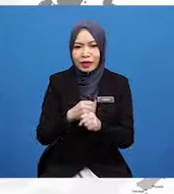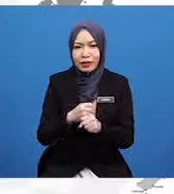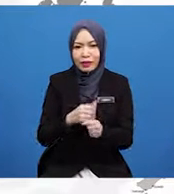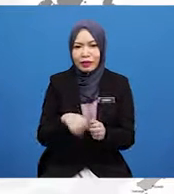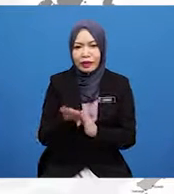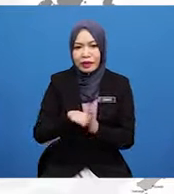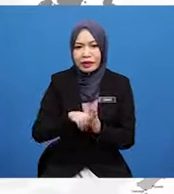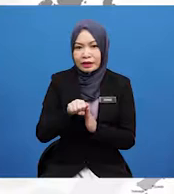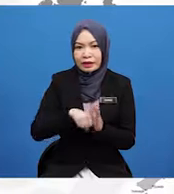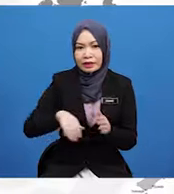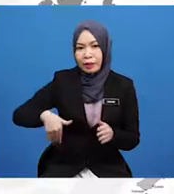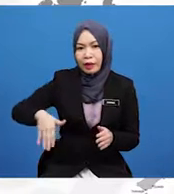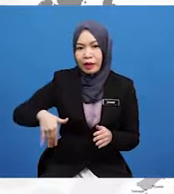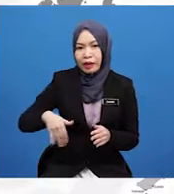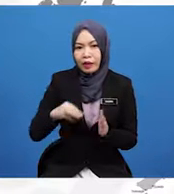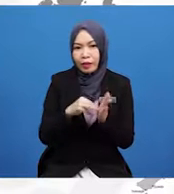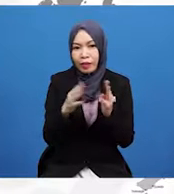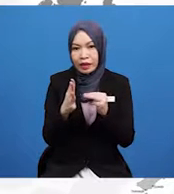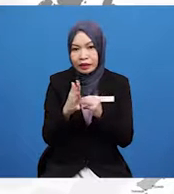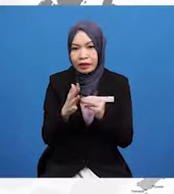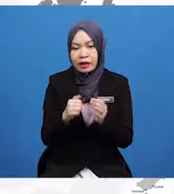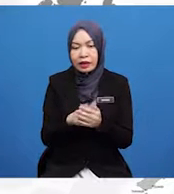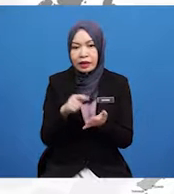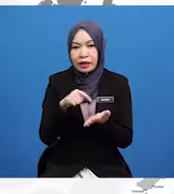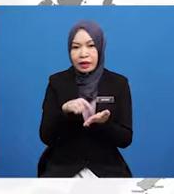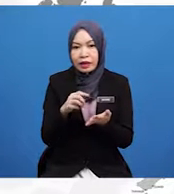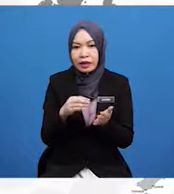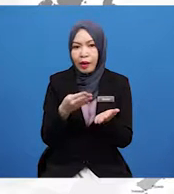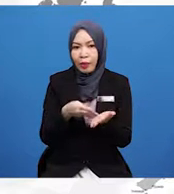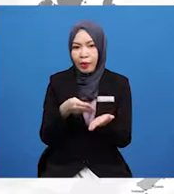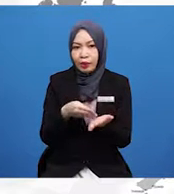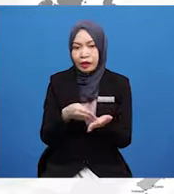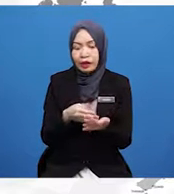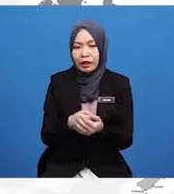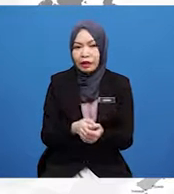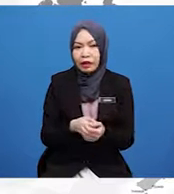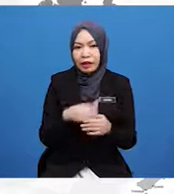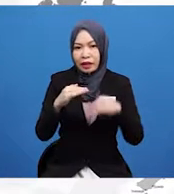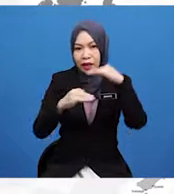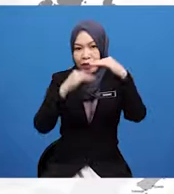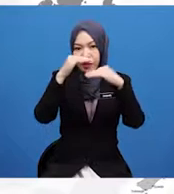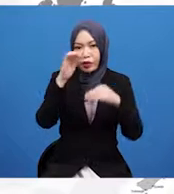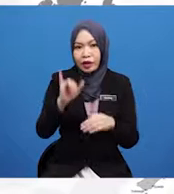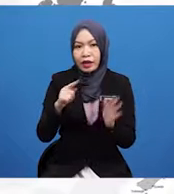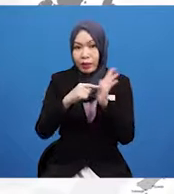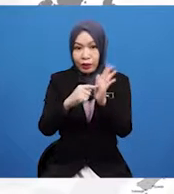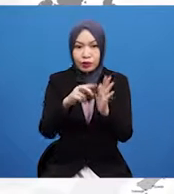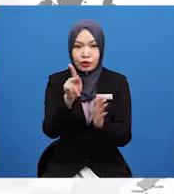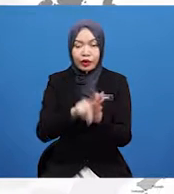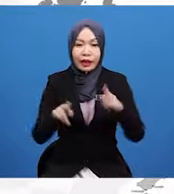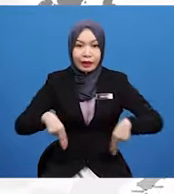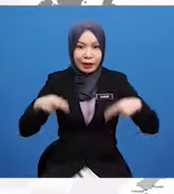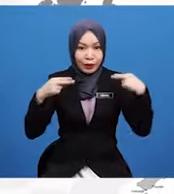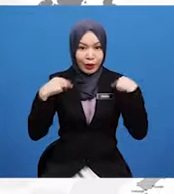masehi bukti peninggalan manusia prasejarah di sini ialah bangunan yang menunjukkan